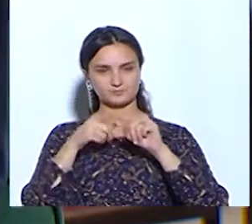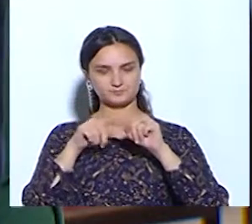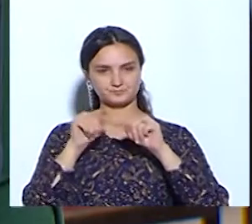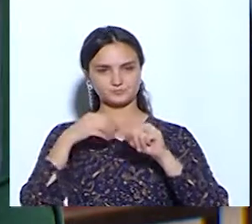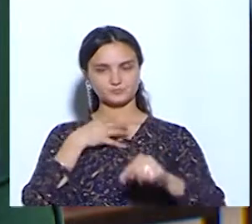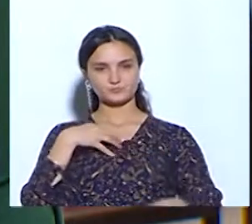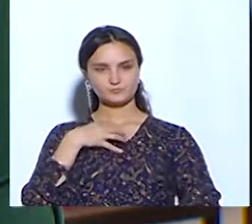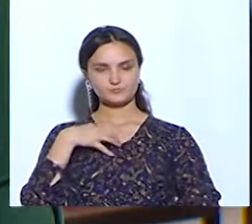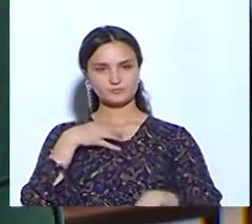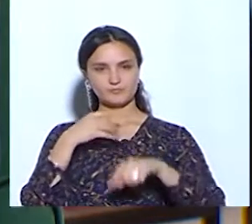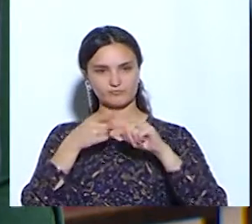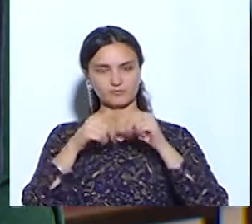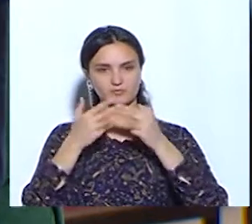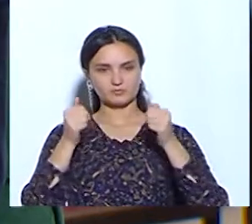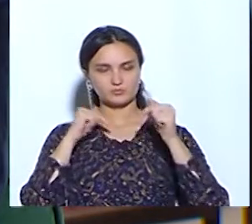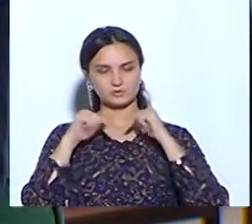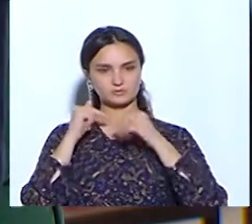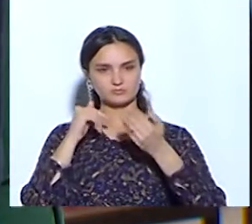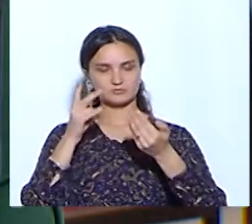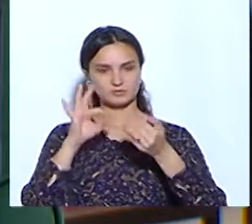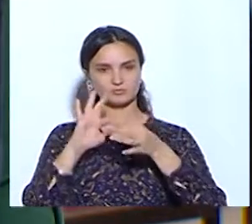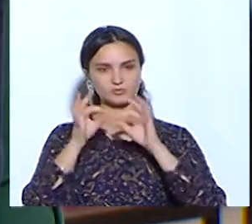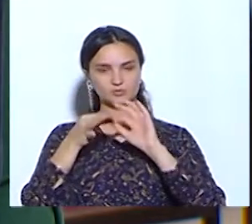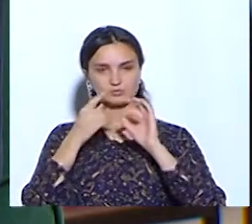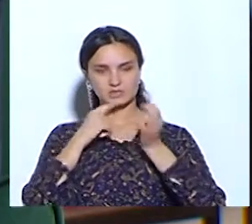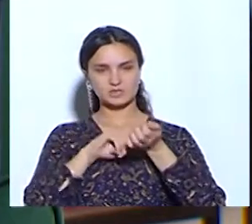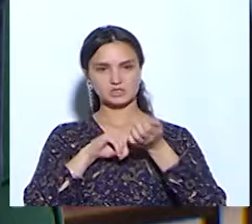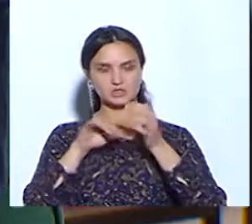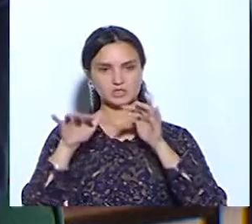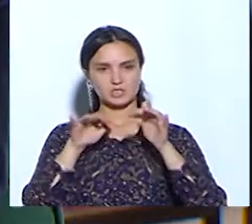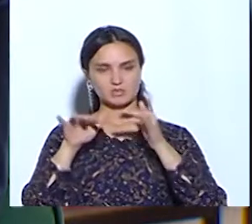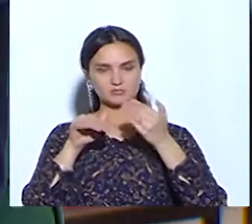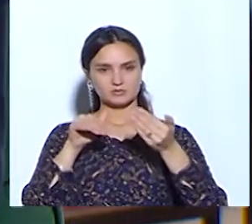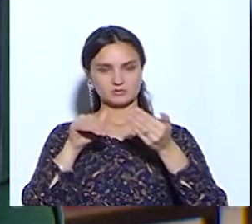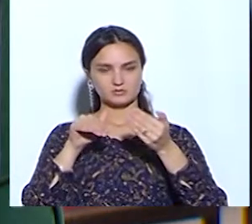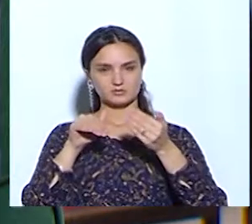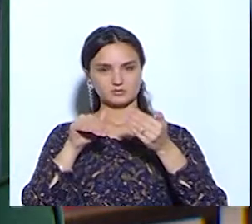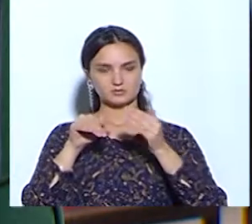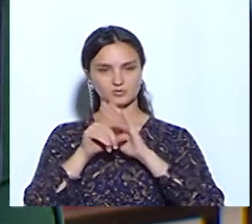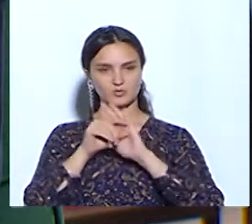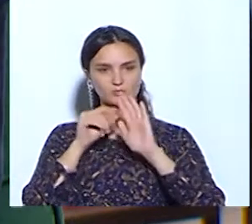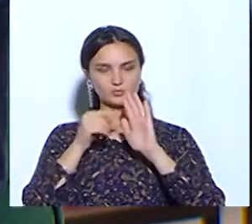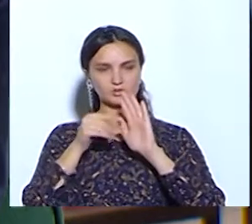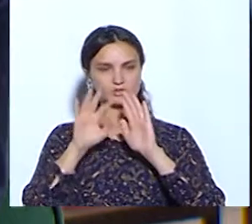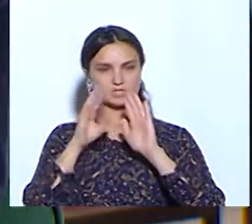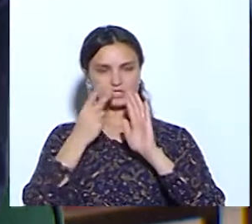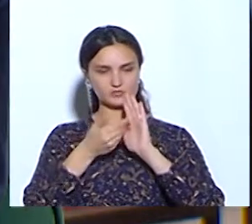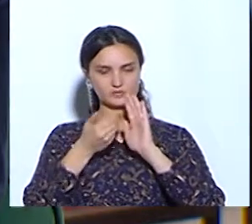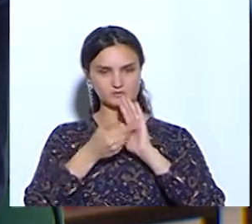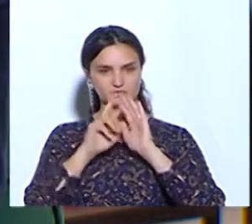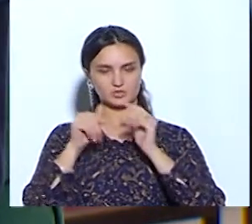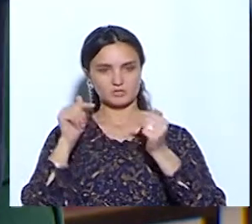კალიუმი მნიშვნელოვანი მიკროელემენტია, ცხადია ორგანიზმისთვის, მაგრამ კონკრეტულად სისხლის შერედების კომპონენტს არ წარმოადგენს ეს